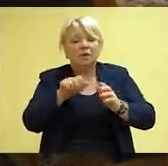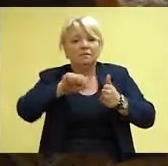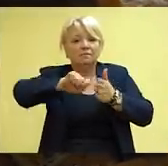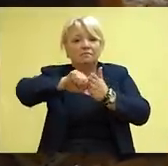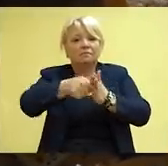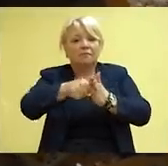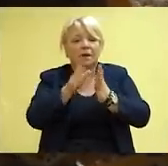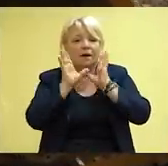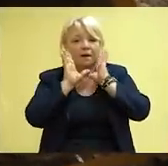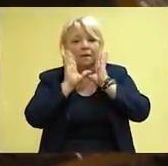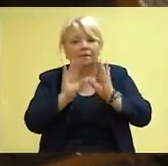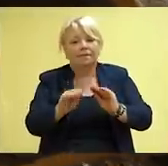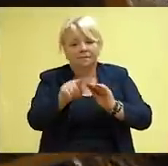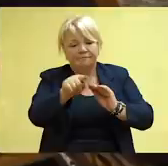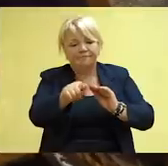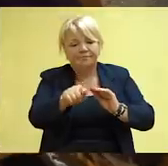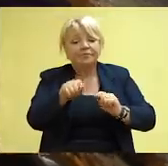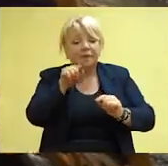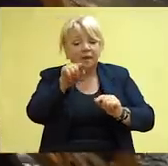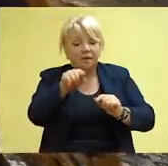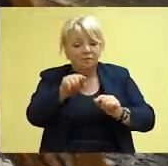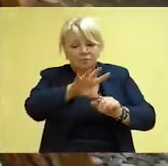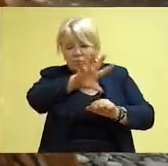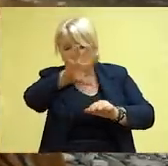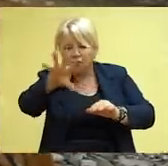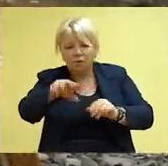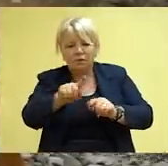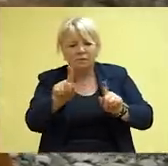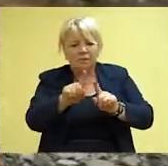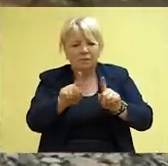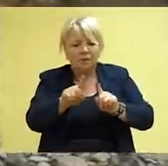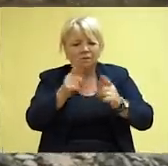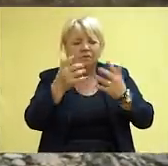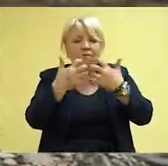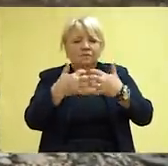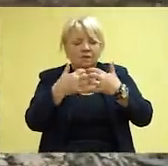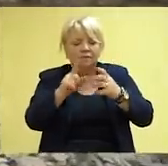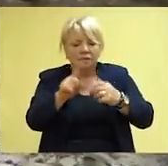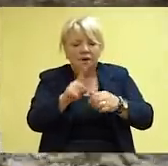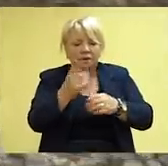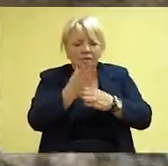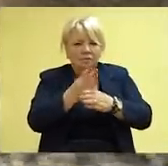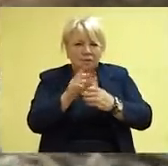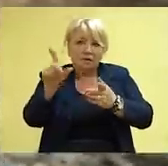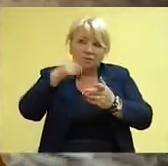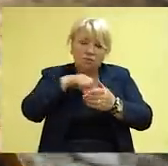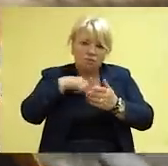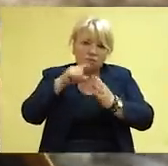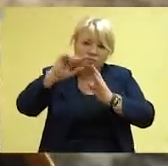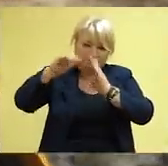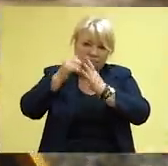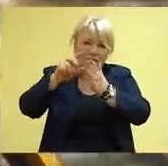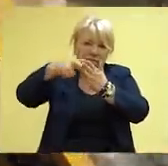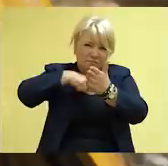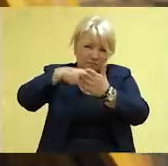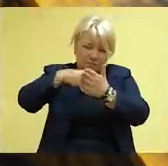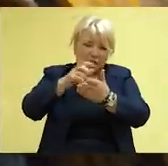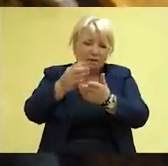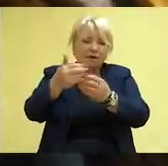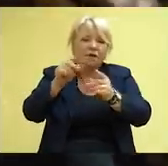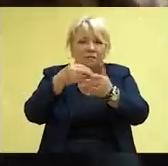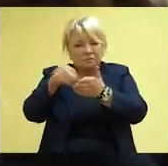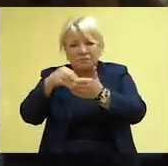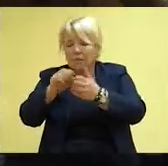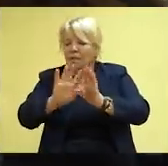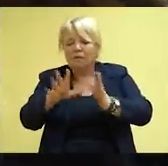კომპიუტერზე. ეს ყველაფერი რაღაც ისეთი წლოვანების მანქანა არის, რომ რაღაც გამოწერილია თუ რა თემა? არა, ყველაფერი